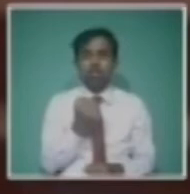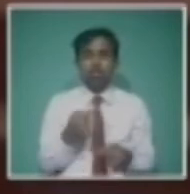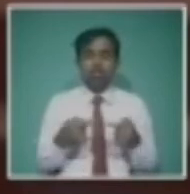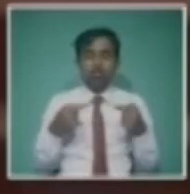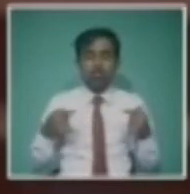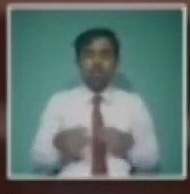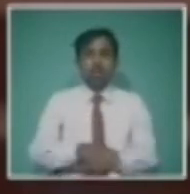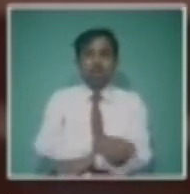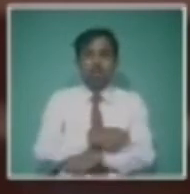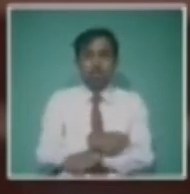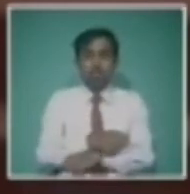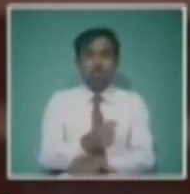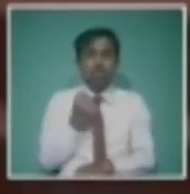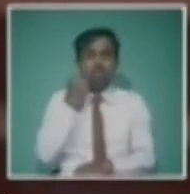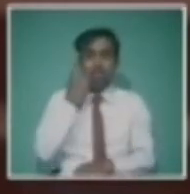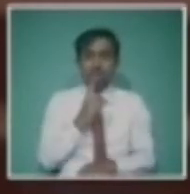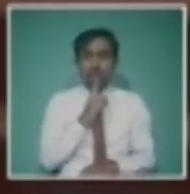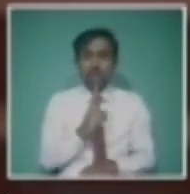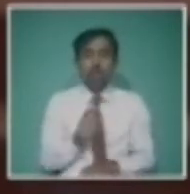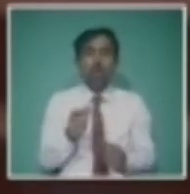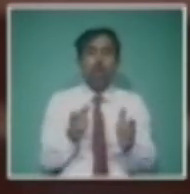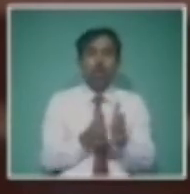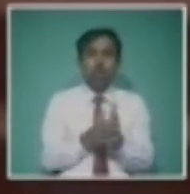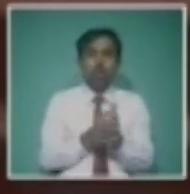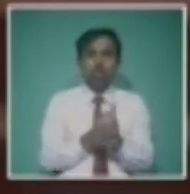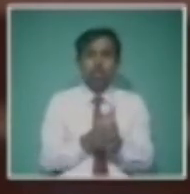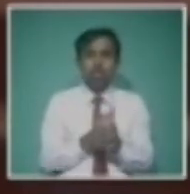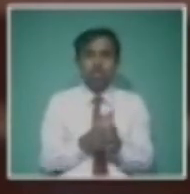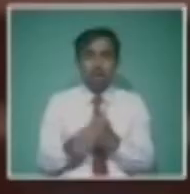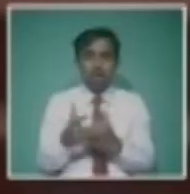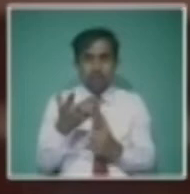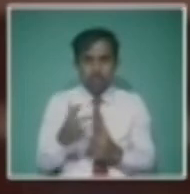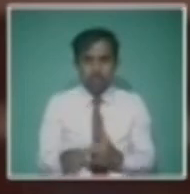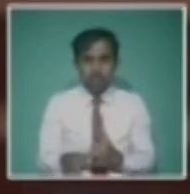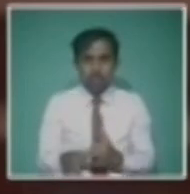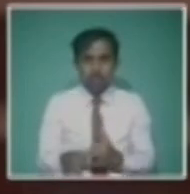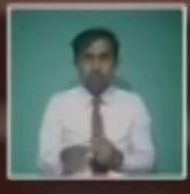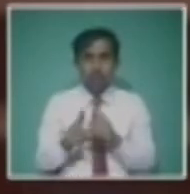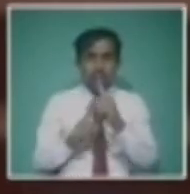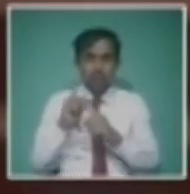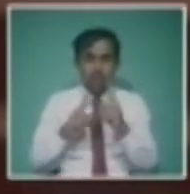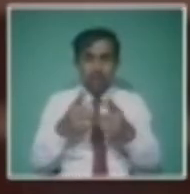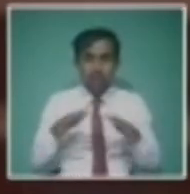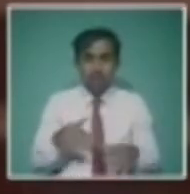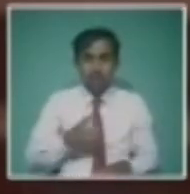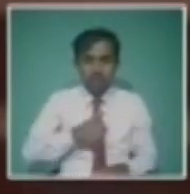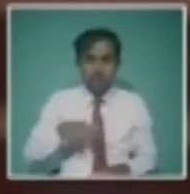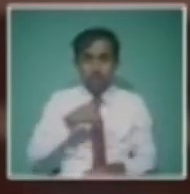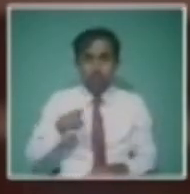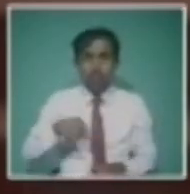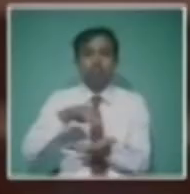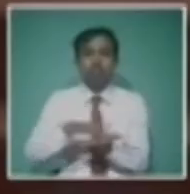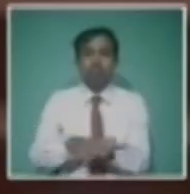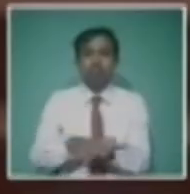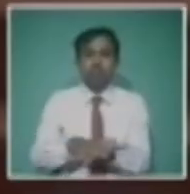විපක්ෂයේ සංවිධායකතුමා යෝජනාවක් කරා කාර්ක සභාවක් තේදුම් කාර්ක සභාවක් පත් කරලා සාකච්ඡා කරලා එකගතාවෙන් මේක සම්මත